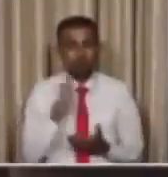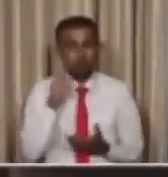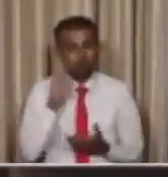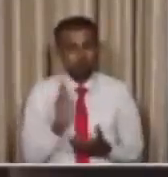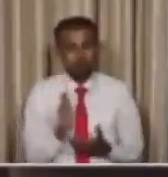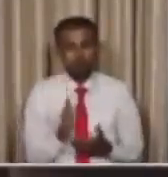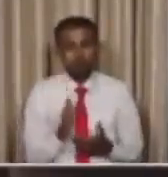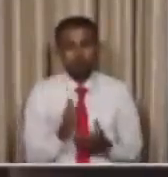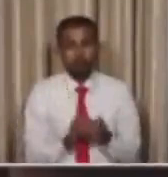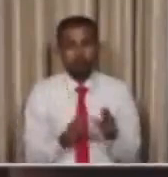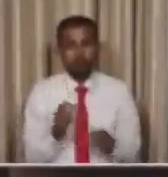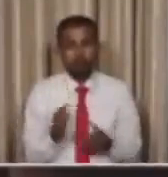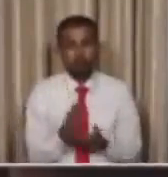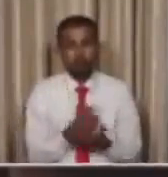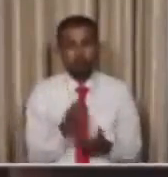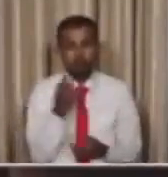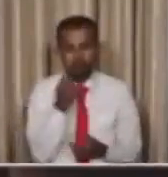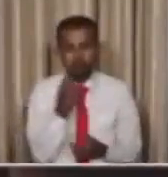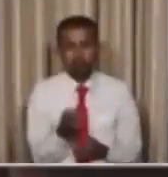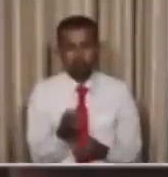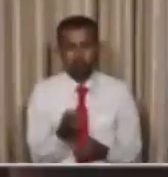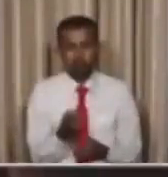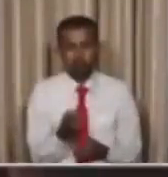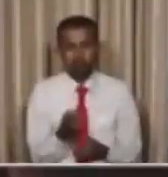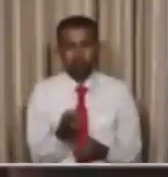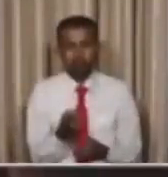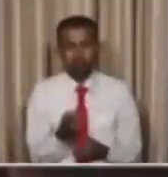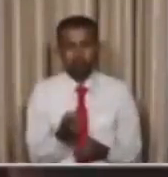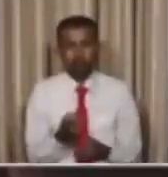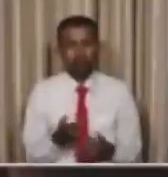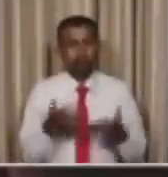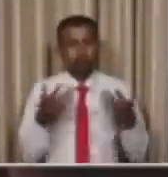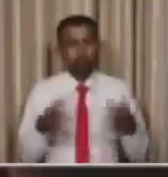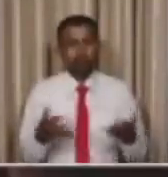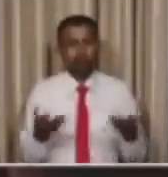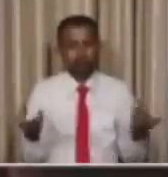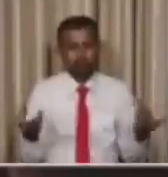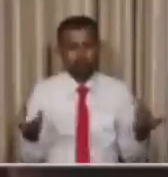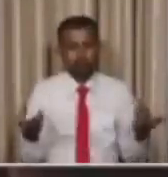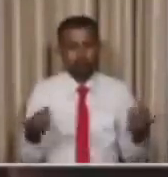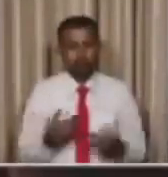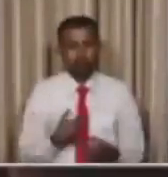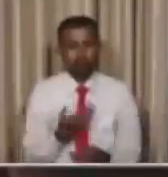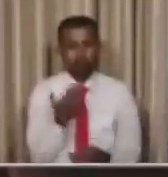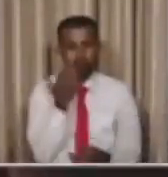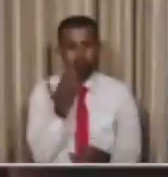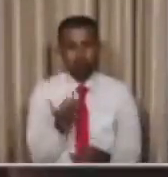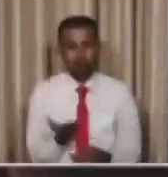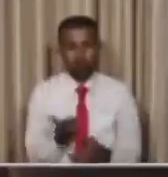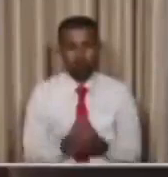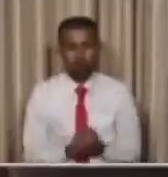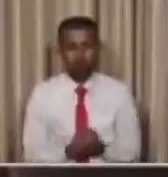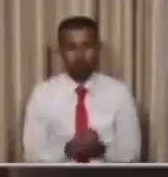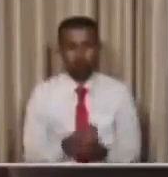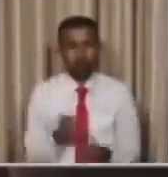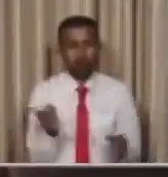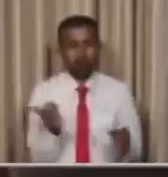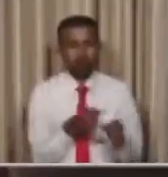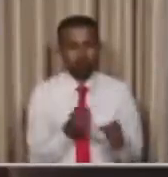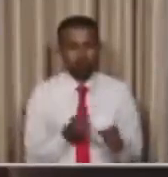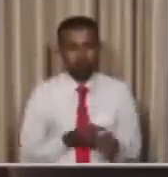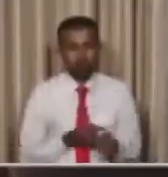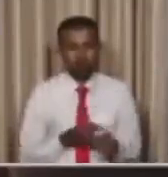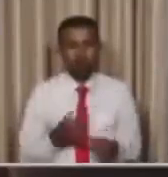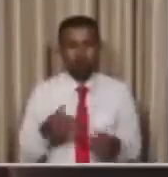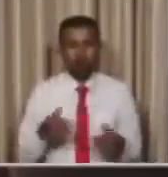වෙමින් පවතින එක අපි සියලු දෙනාම දකිනවා. මේකේ කෙලවරක් නැහැයි කියන එකත් අද අපිට පේන්න තිබෙනවා. මේ ඝාතන දිහා